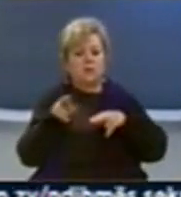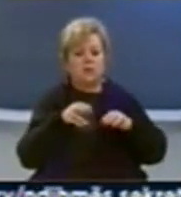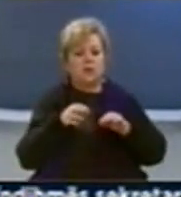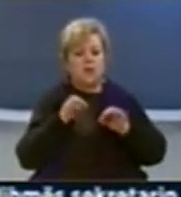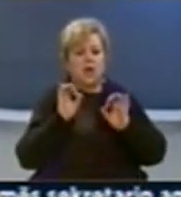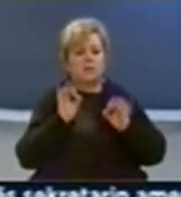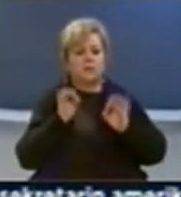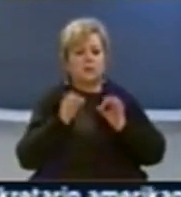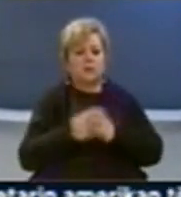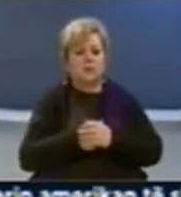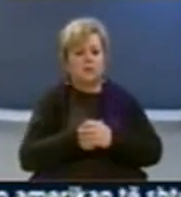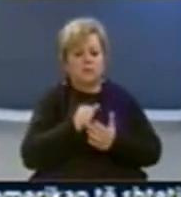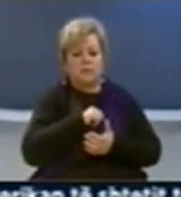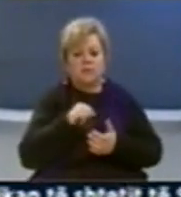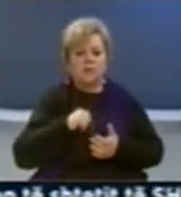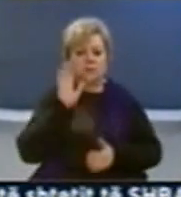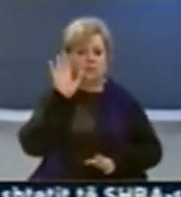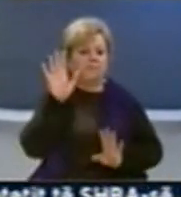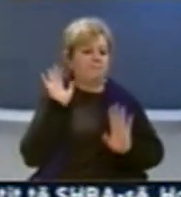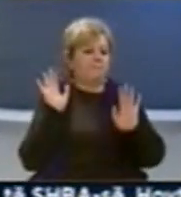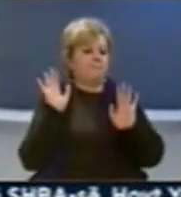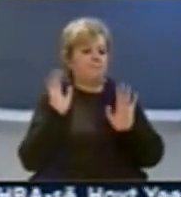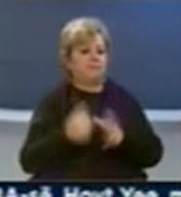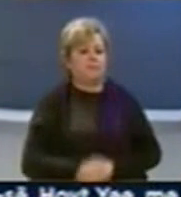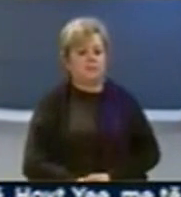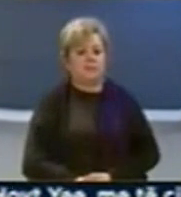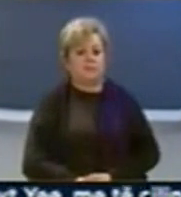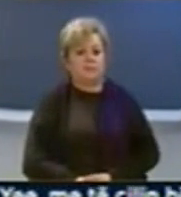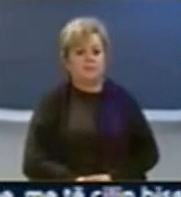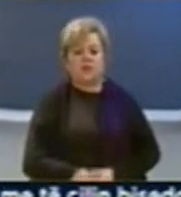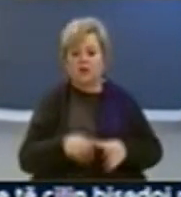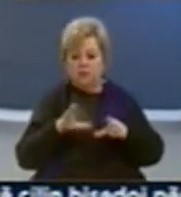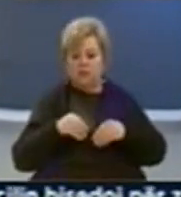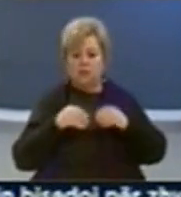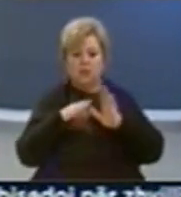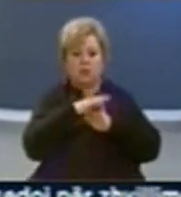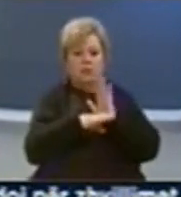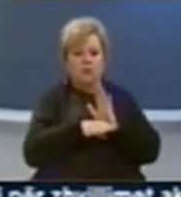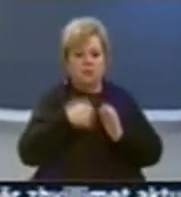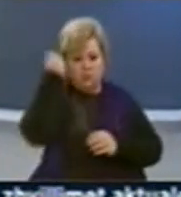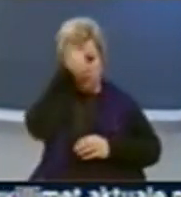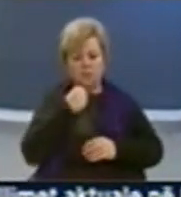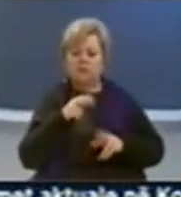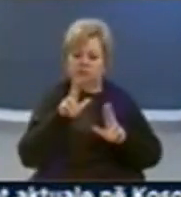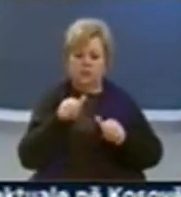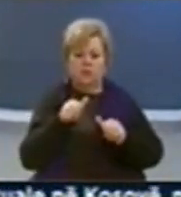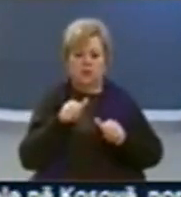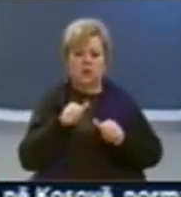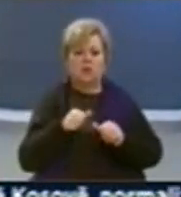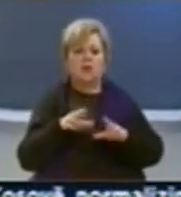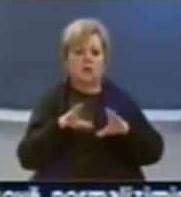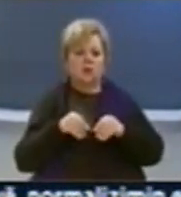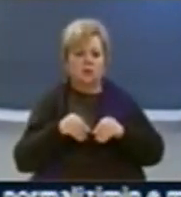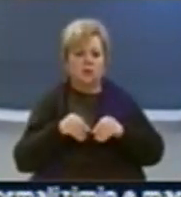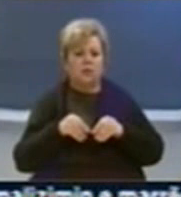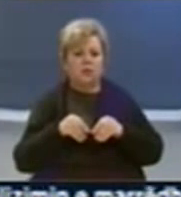mund të bëj përveç atyre që janë atje. Do ta zbatojnë ligjin e Kosovës. Po, besoj që po. Do ta zbatojnë ligjin e